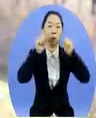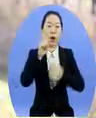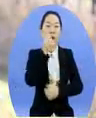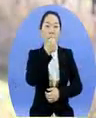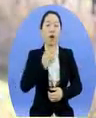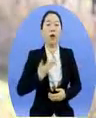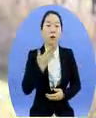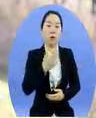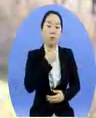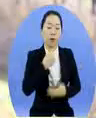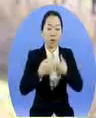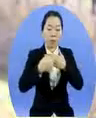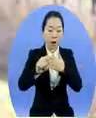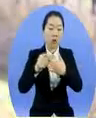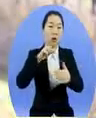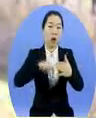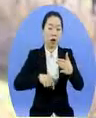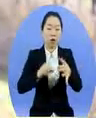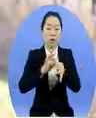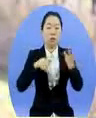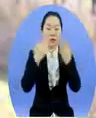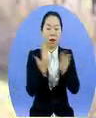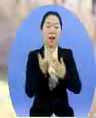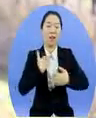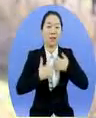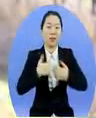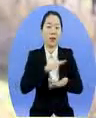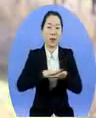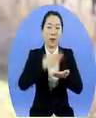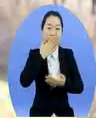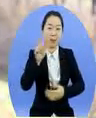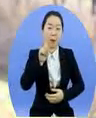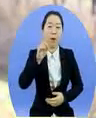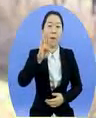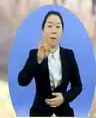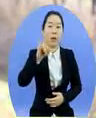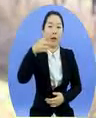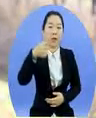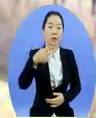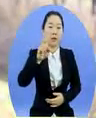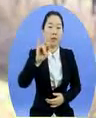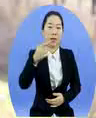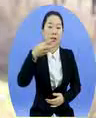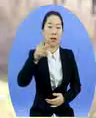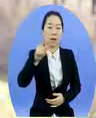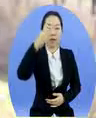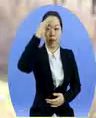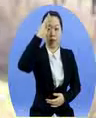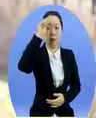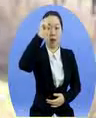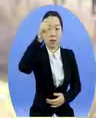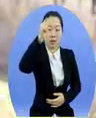합니다. 야외에서도 실내에서도 즐길 수 있는 배드민턴인데요. 남녀노소 누구나 쉽게 배울 수 있고 또